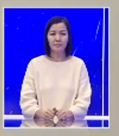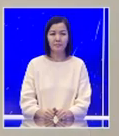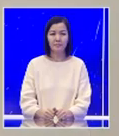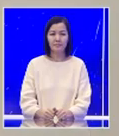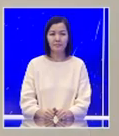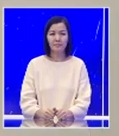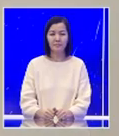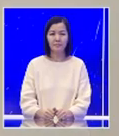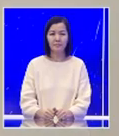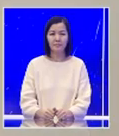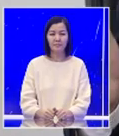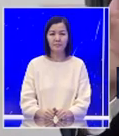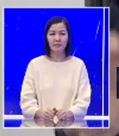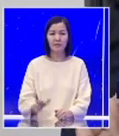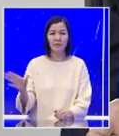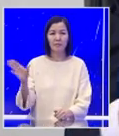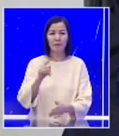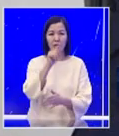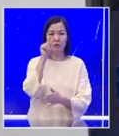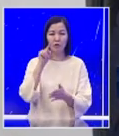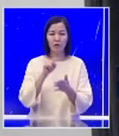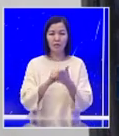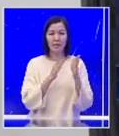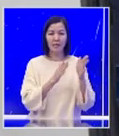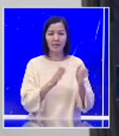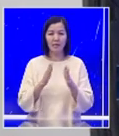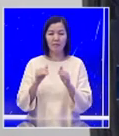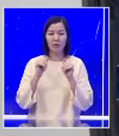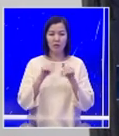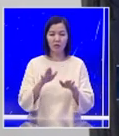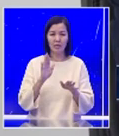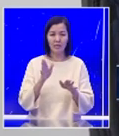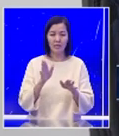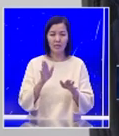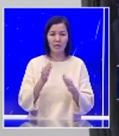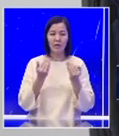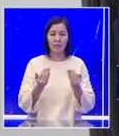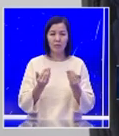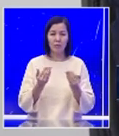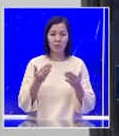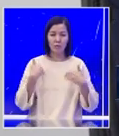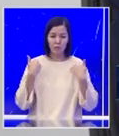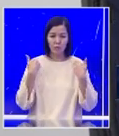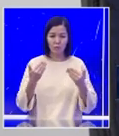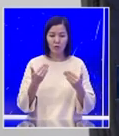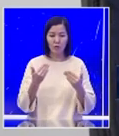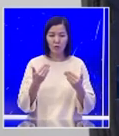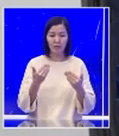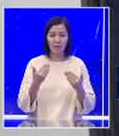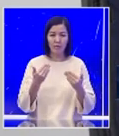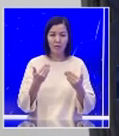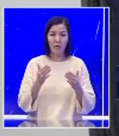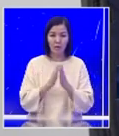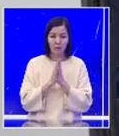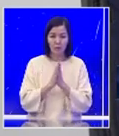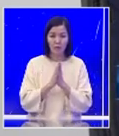и все. Все хорошо. Акиму района Ильинского, мнахат отдельно возьмите вот это обращение. Вот чтоб по